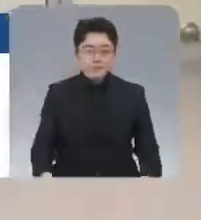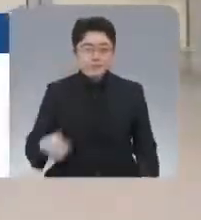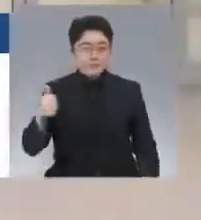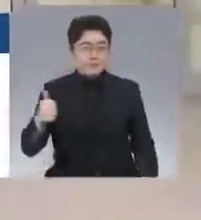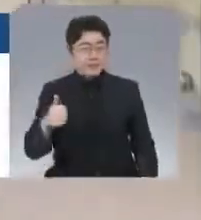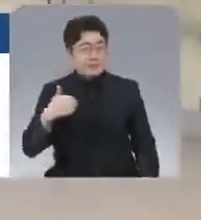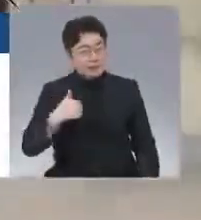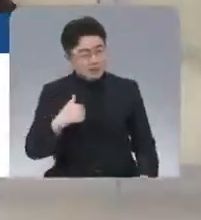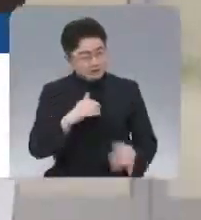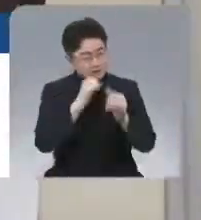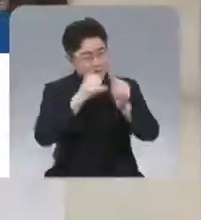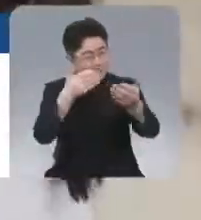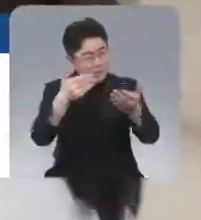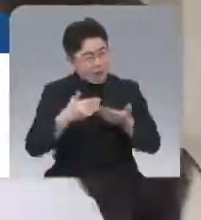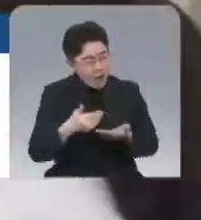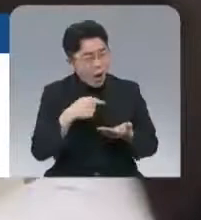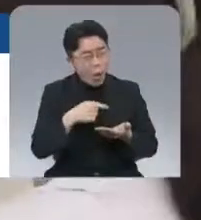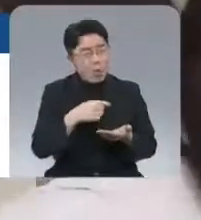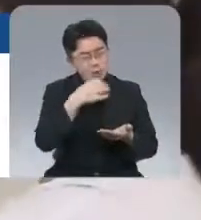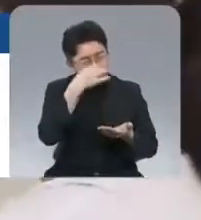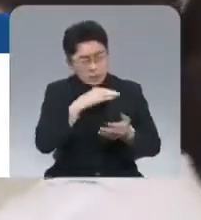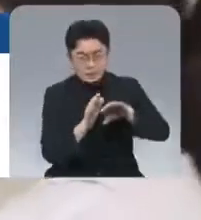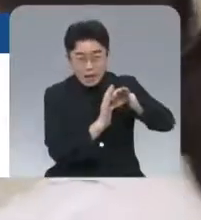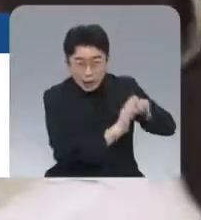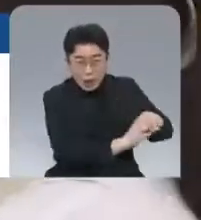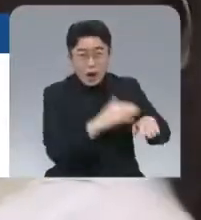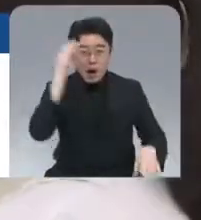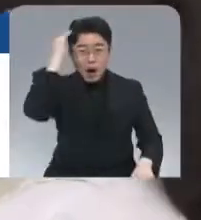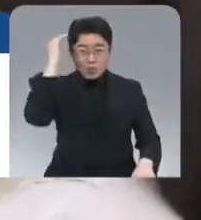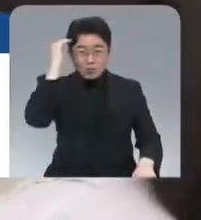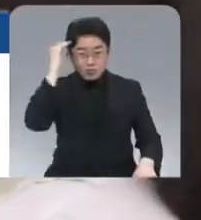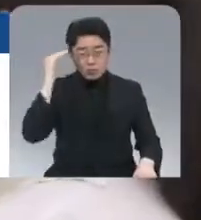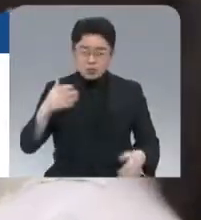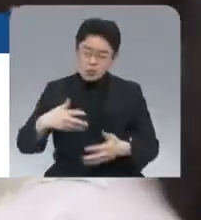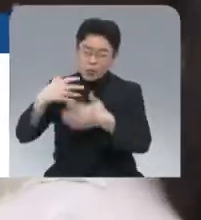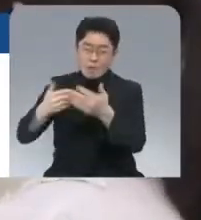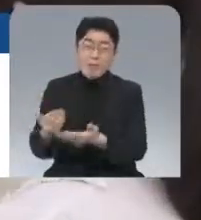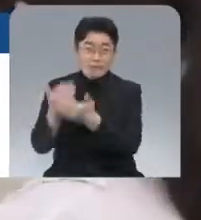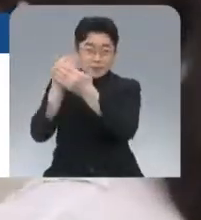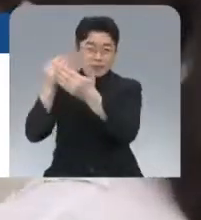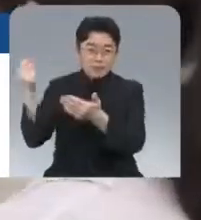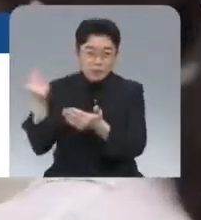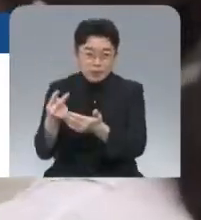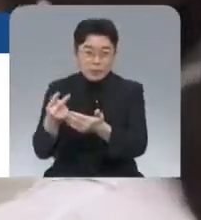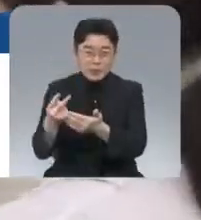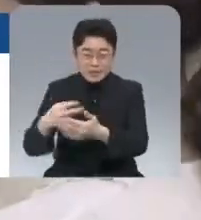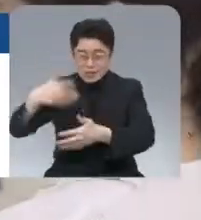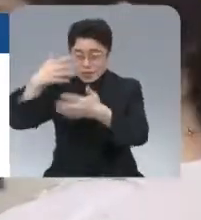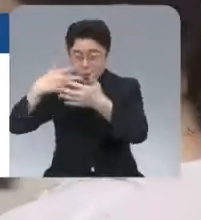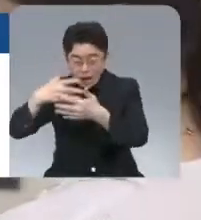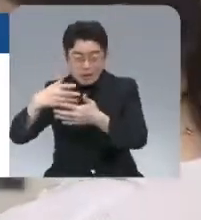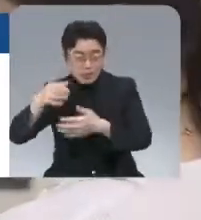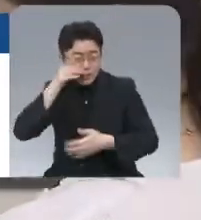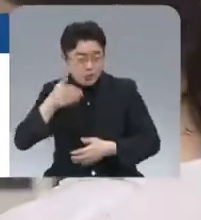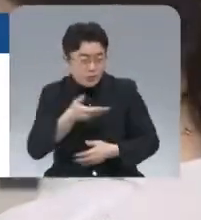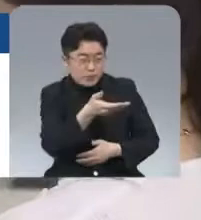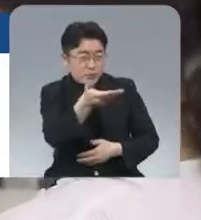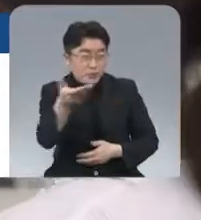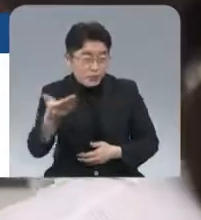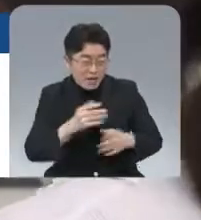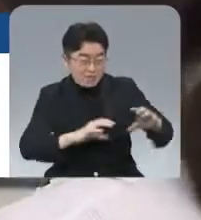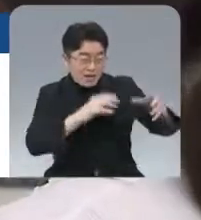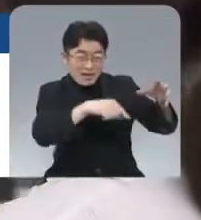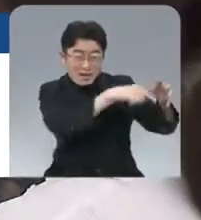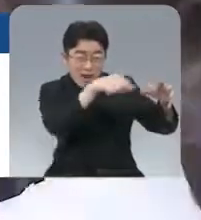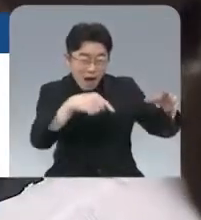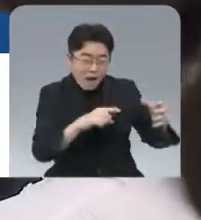прими имеет важное значение не столько с позиции его личных достижений сколько в плане развития корейской отрасли